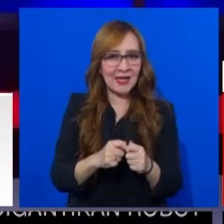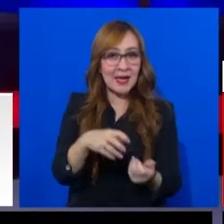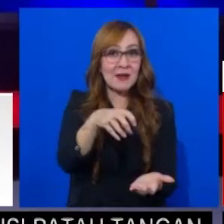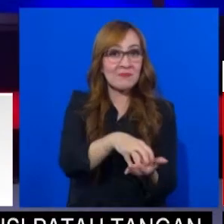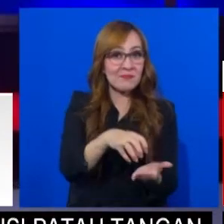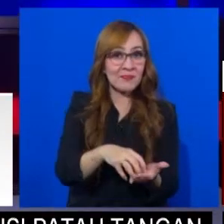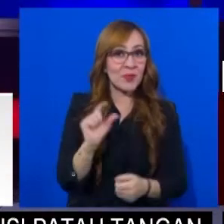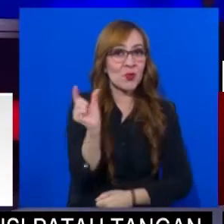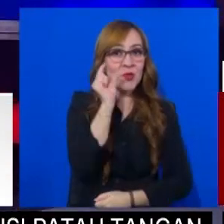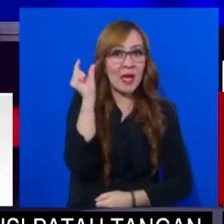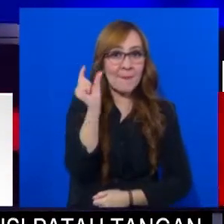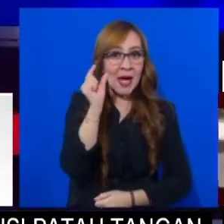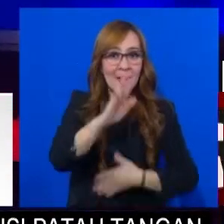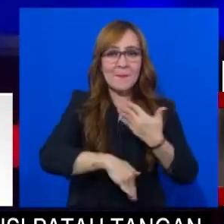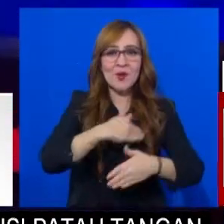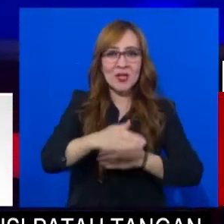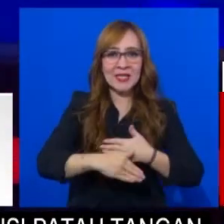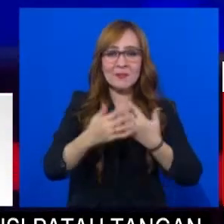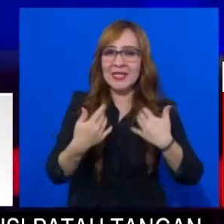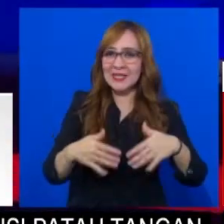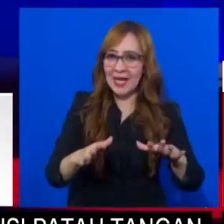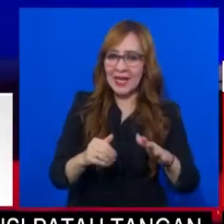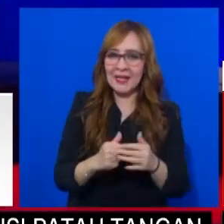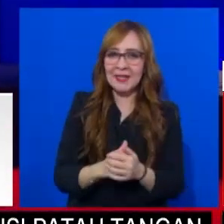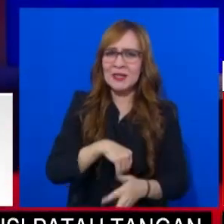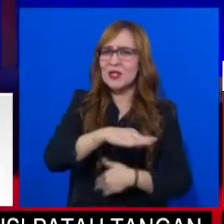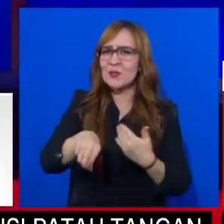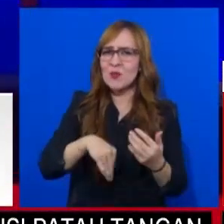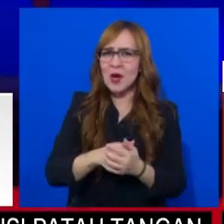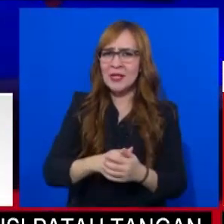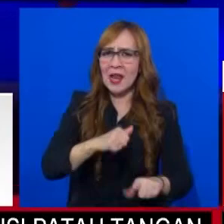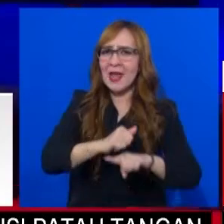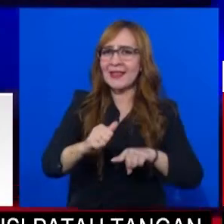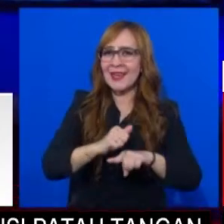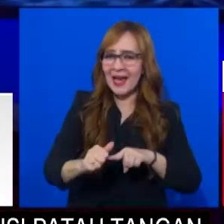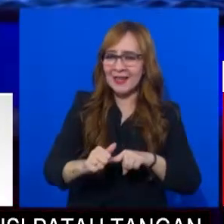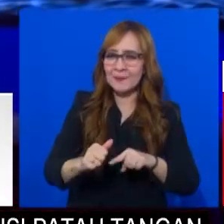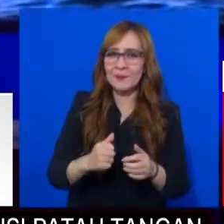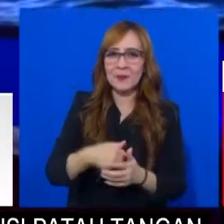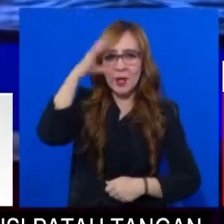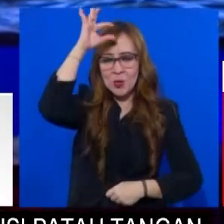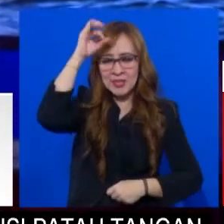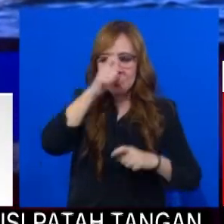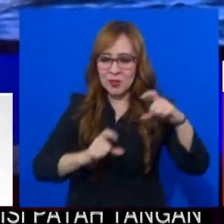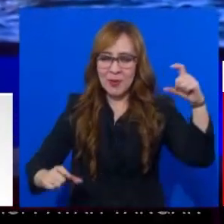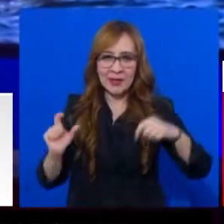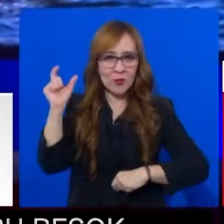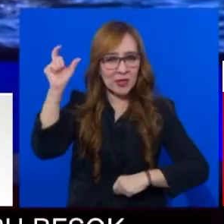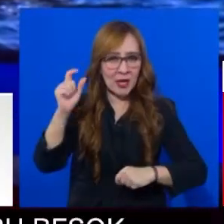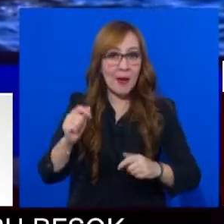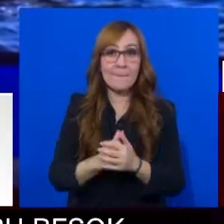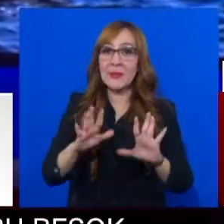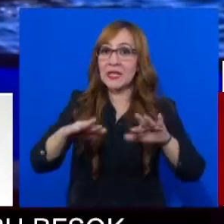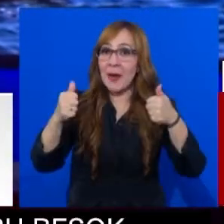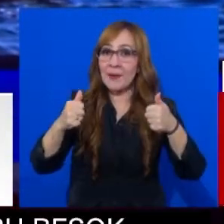finishing. Para pendukung acara pembukaan dan penutupan terus berlatih di lokasi utama. Polda Sumatera Utara menyiapkan rekayasa lalu lintas